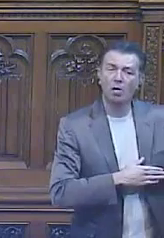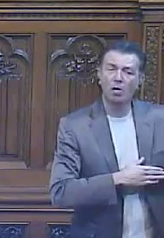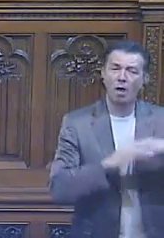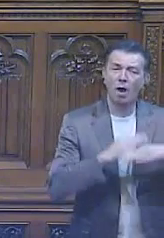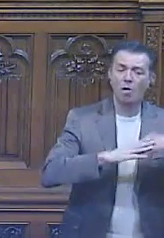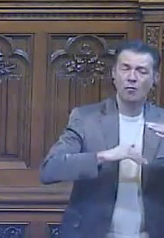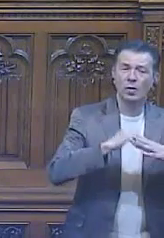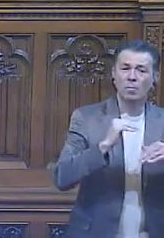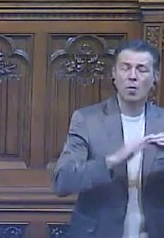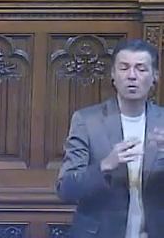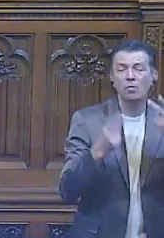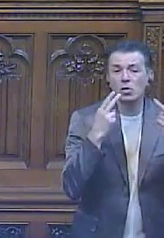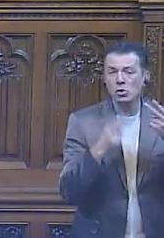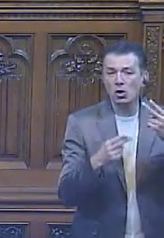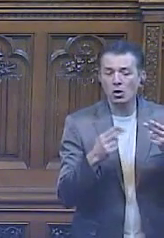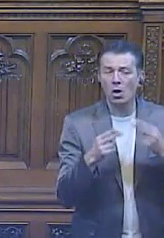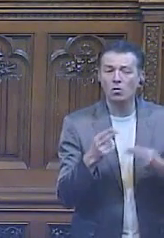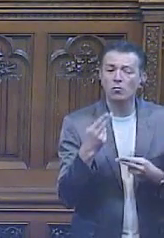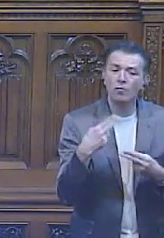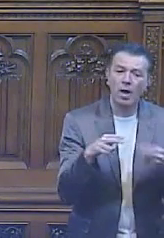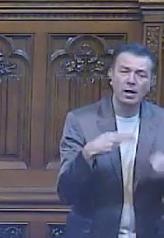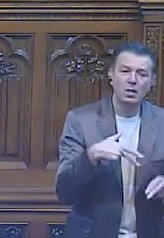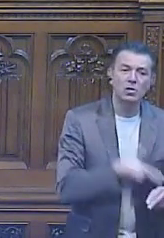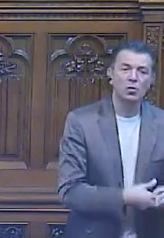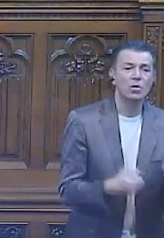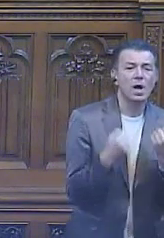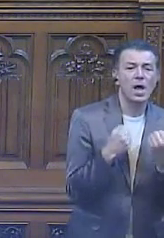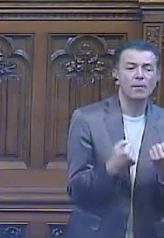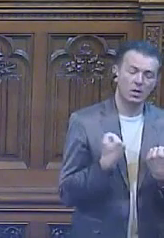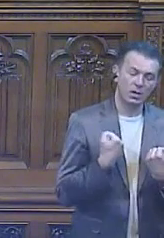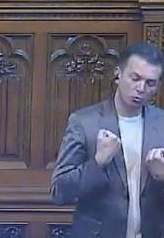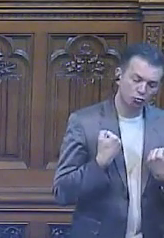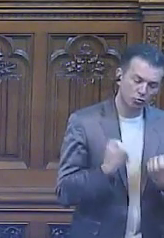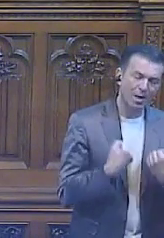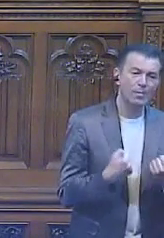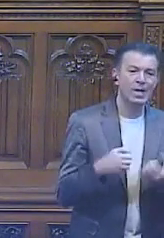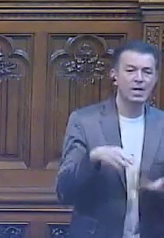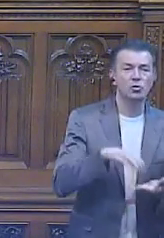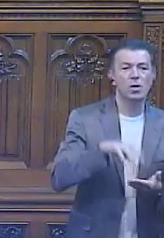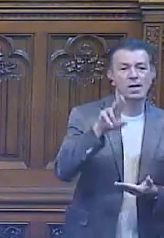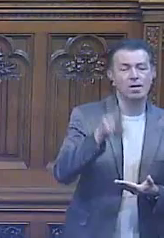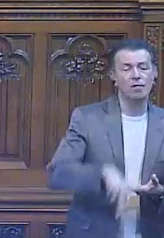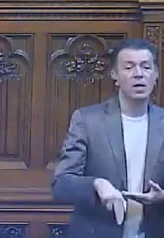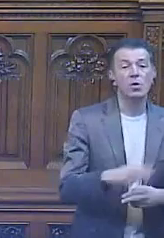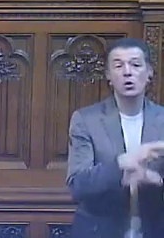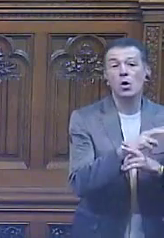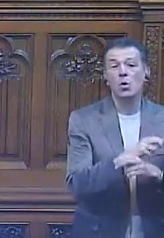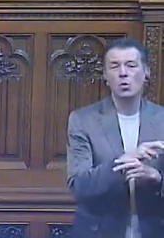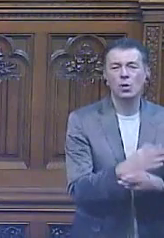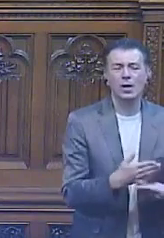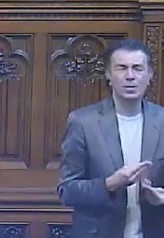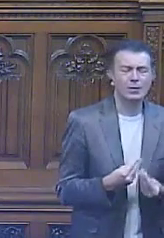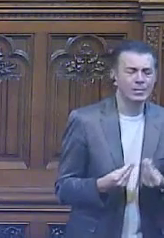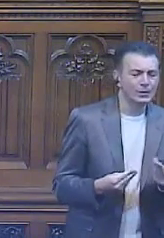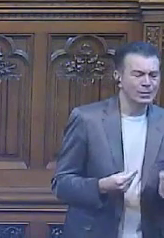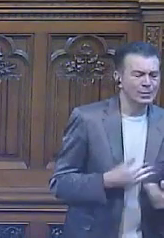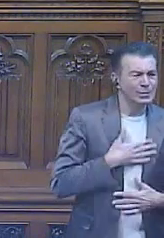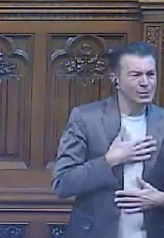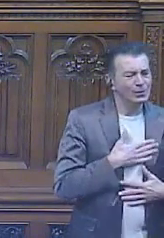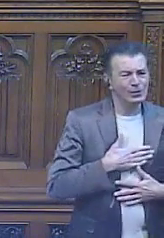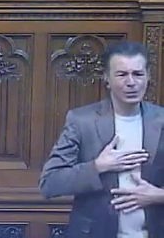weiter aus mit der sozialen Absicherung? Wie schaut es aus mit der Stabilität in dieser Stadt oder in diesem Land? Ein Unbehagen ist